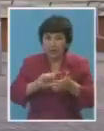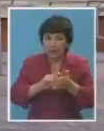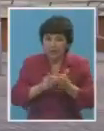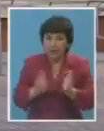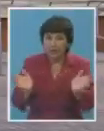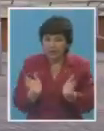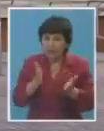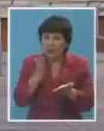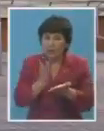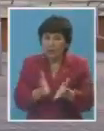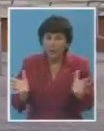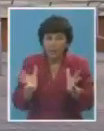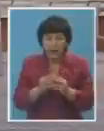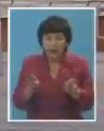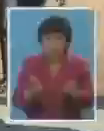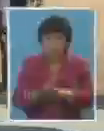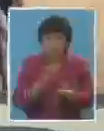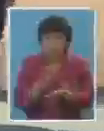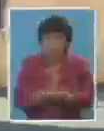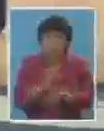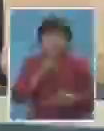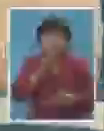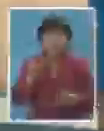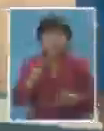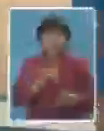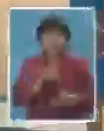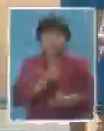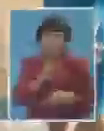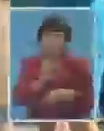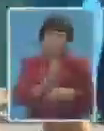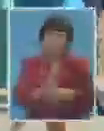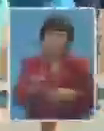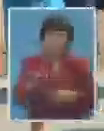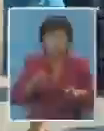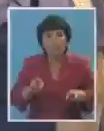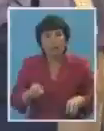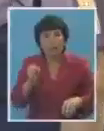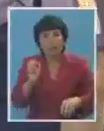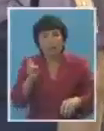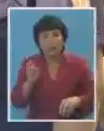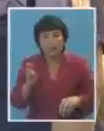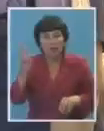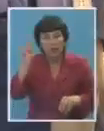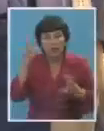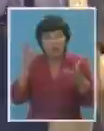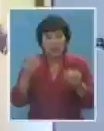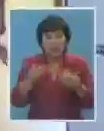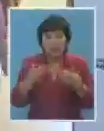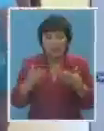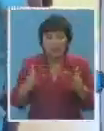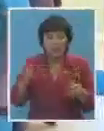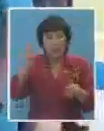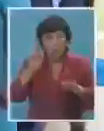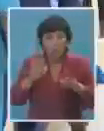жабдықтар қарастырылған. Барлығы талапқа сай. Зеленов ауданына жұмыс сапары барысында облыс әкімі Алтай Көлгінов білім күні пайдалануға берілетін